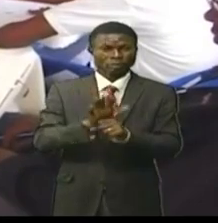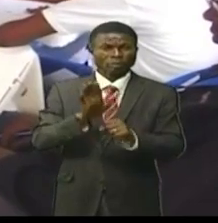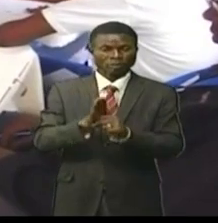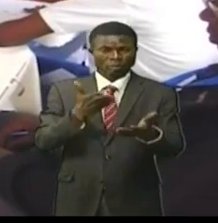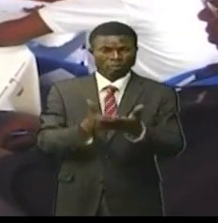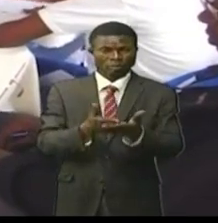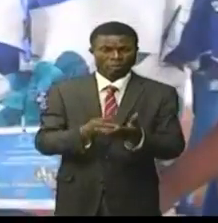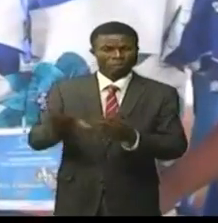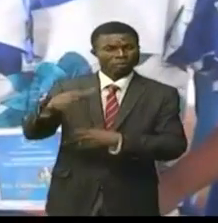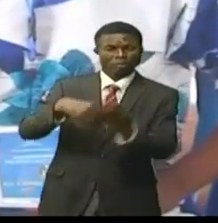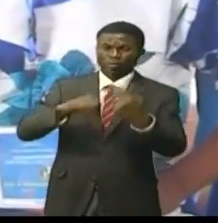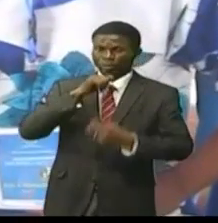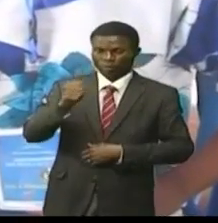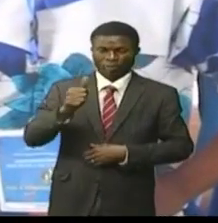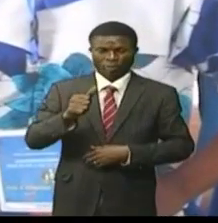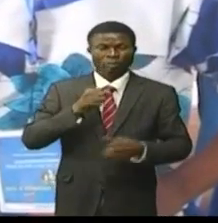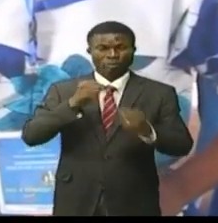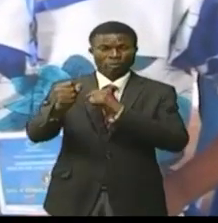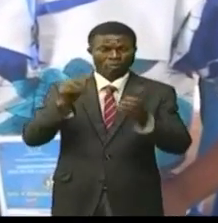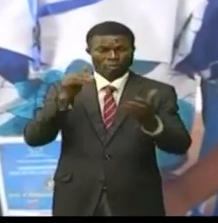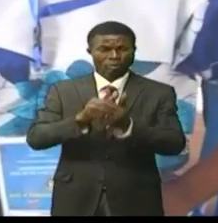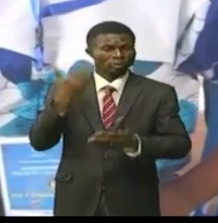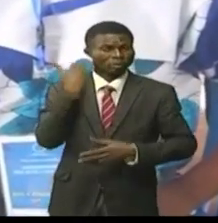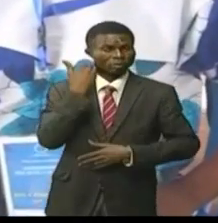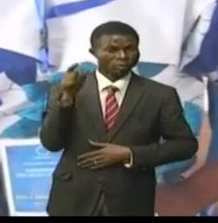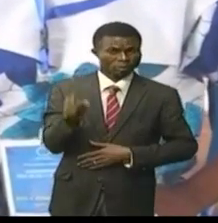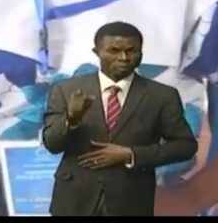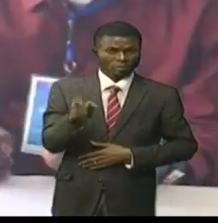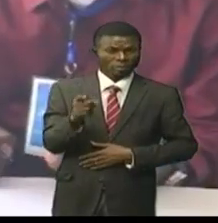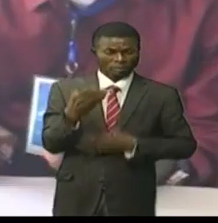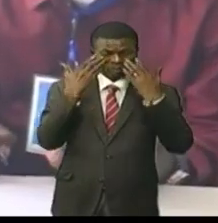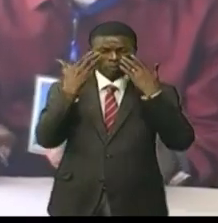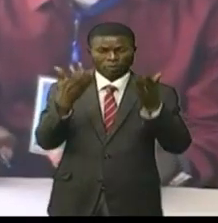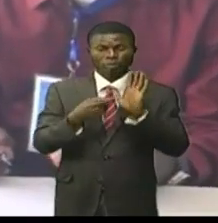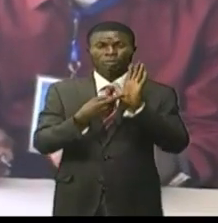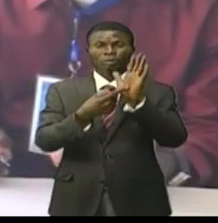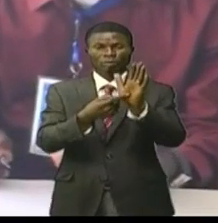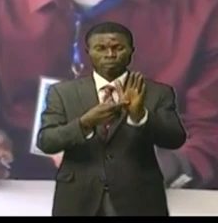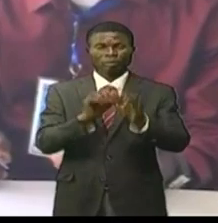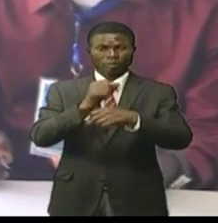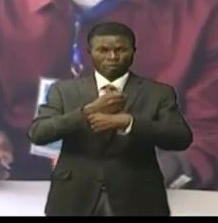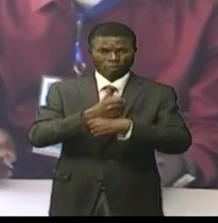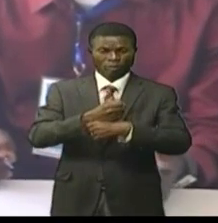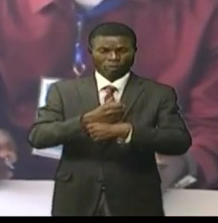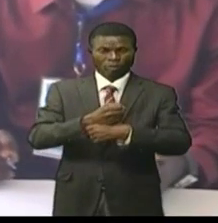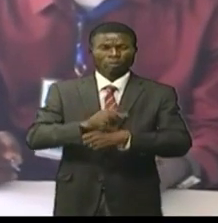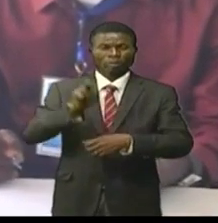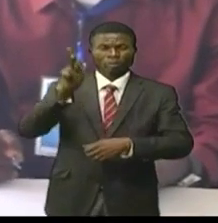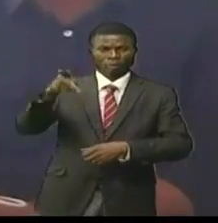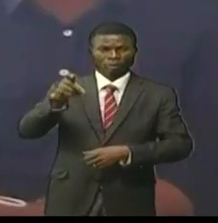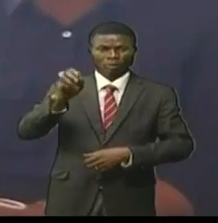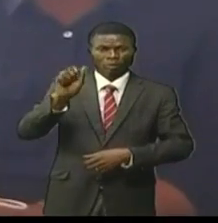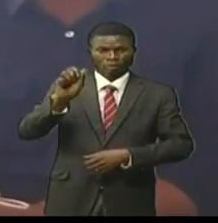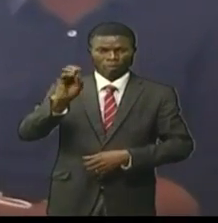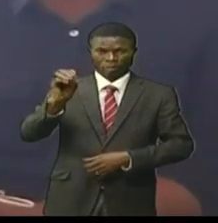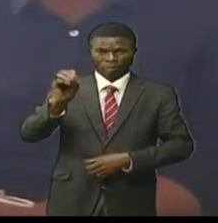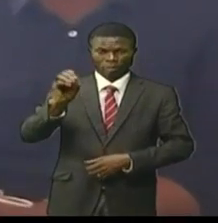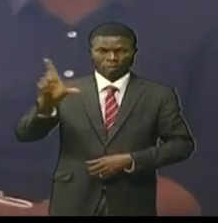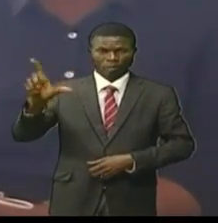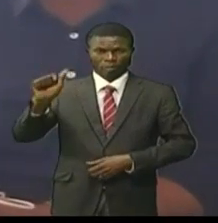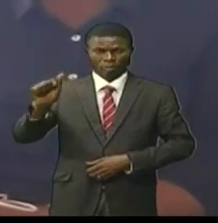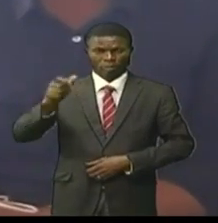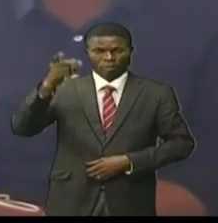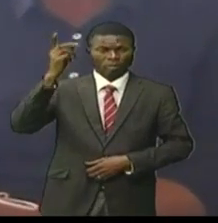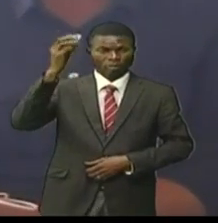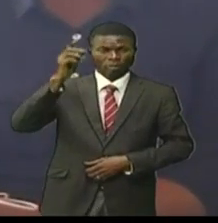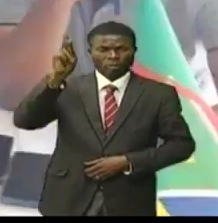manière dispersée dans la lutte contre cette maladie. Voilà qui justifie la création de POLAF, entendez, Pôle